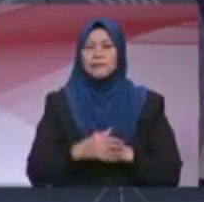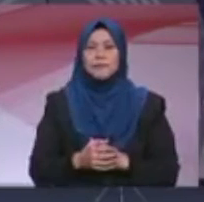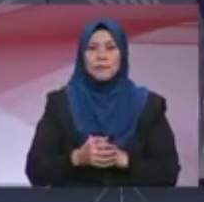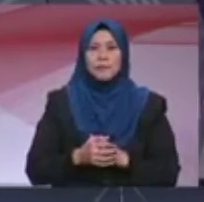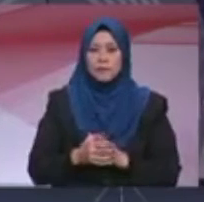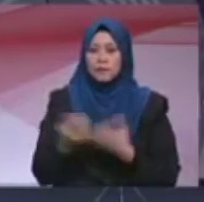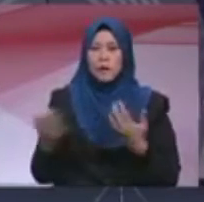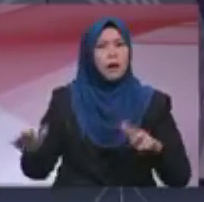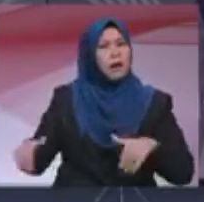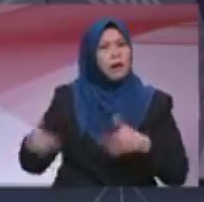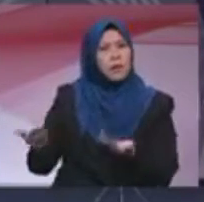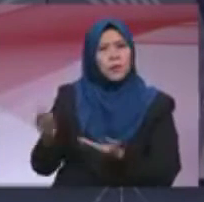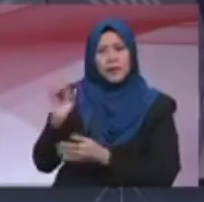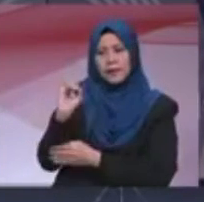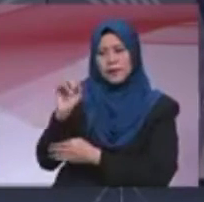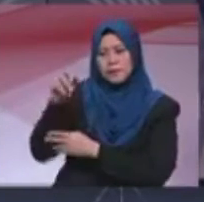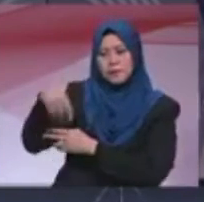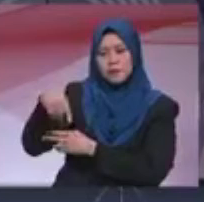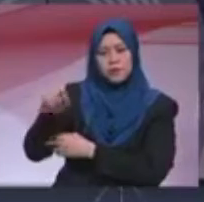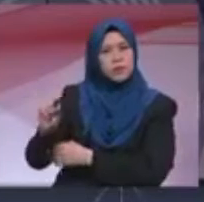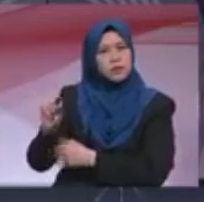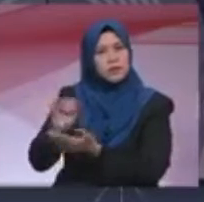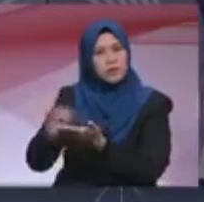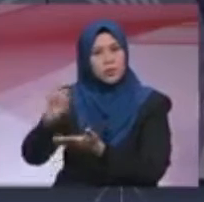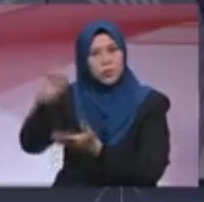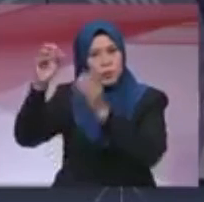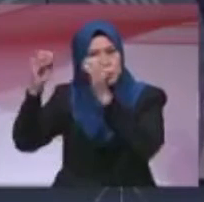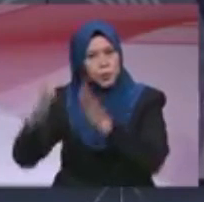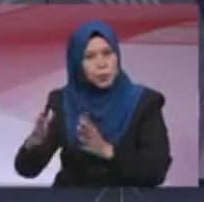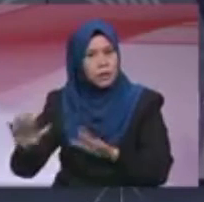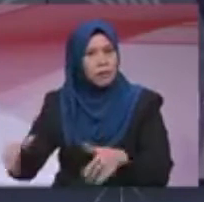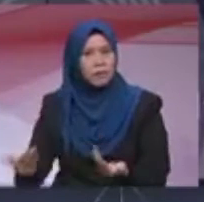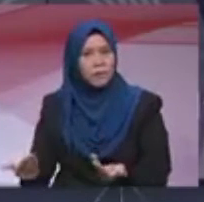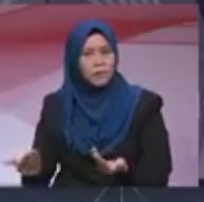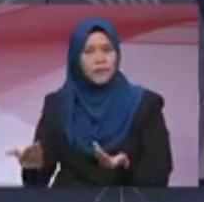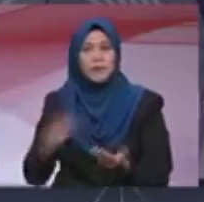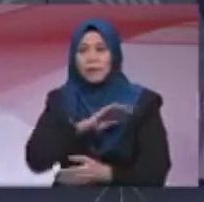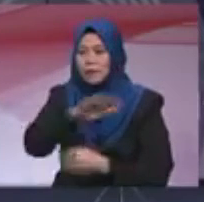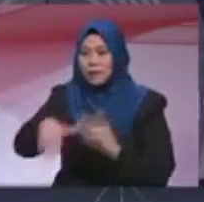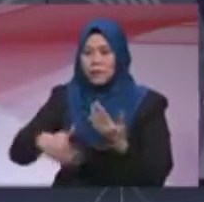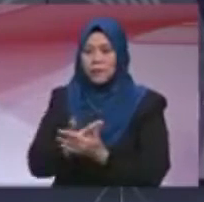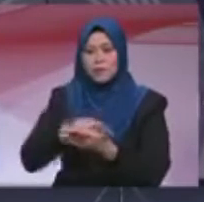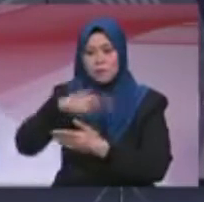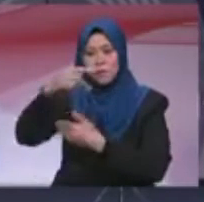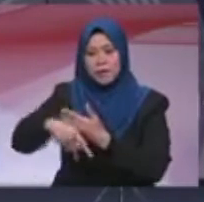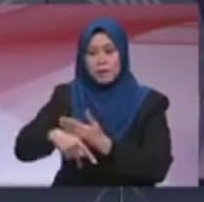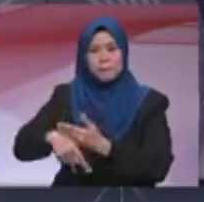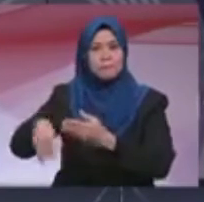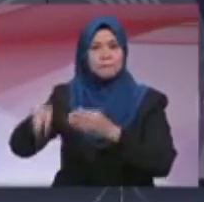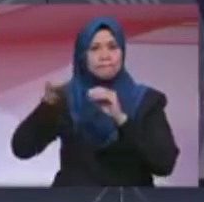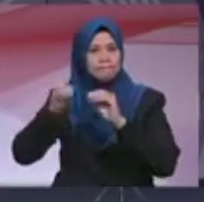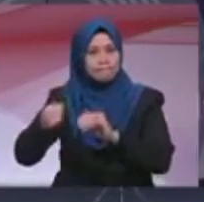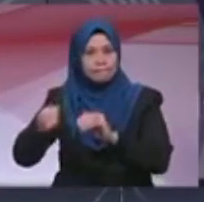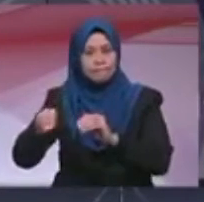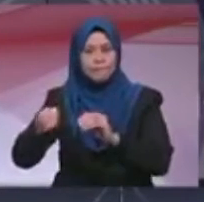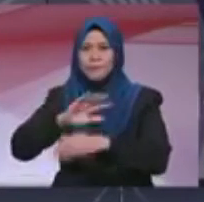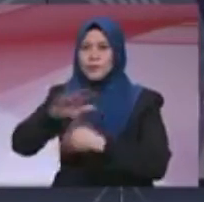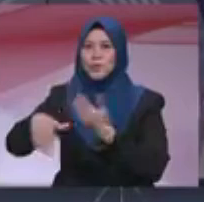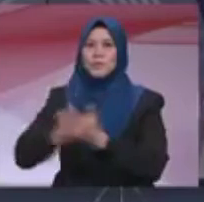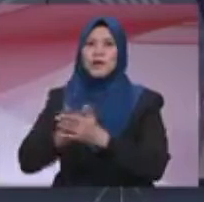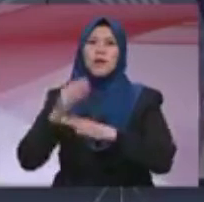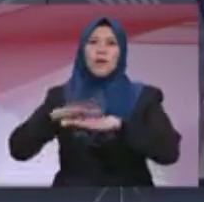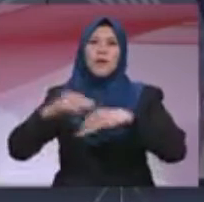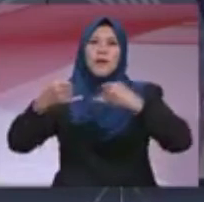pelajar IPG, Institut Pendidikan Guru? Ya, PDP bagi semua program pengajian akan dilaksanakan secara